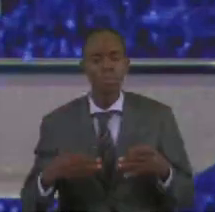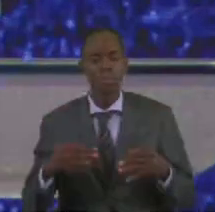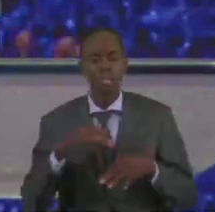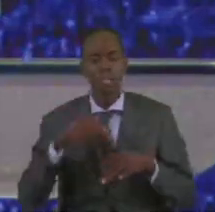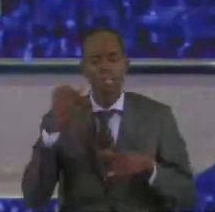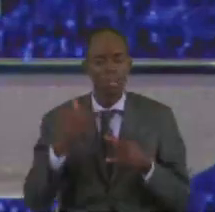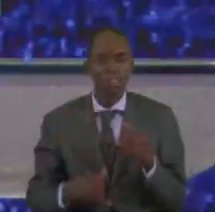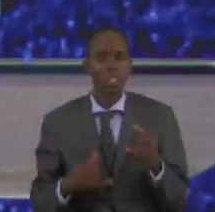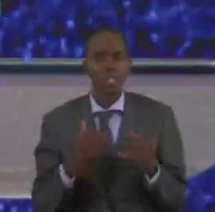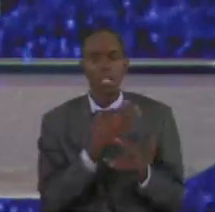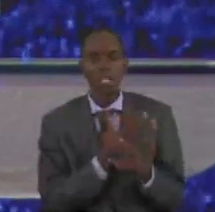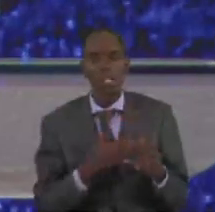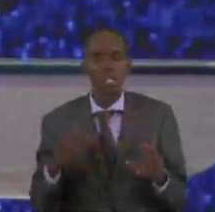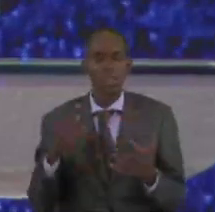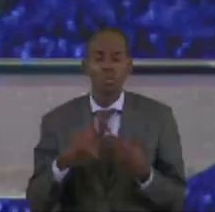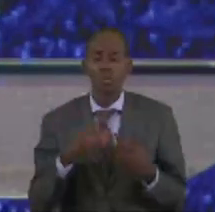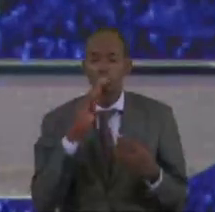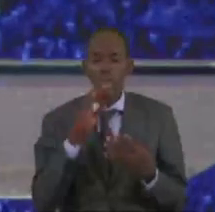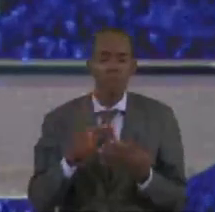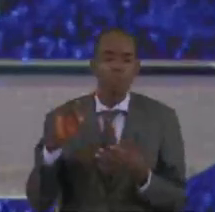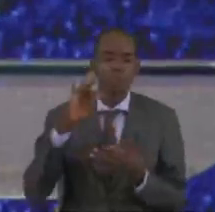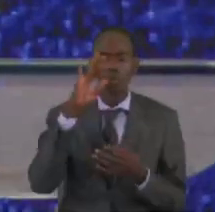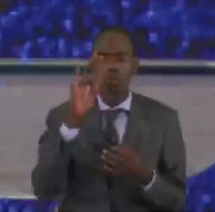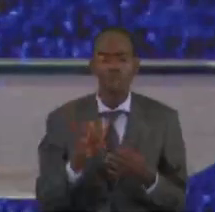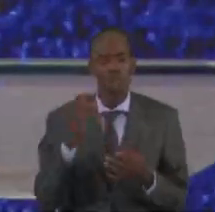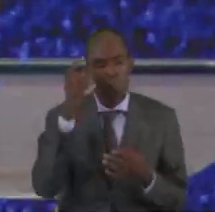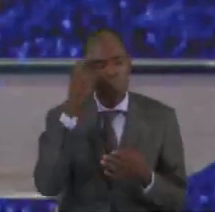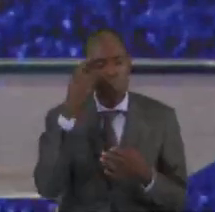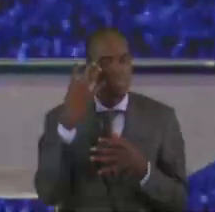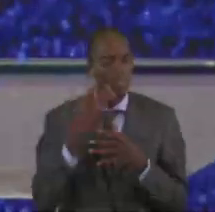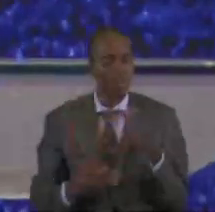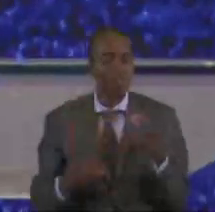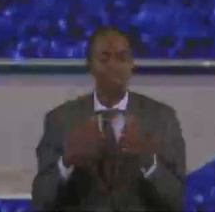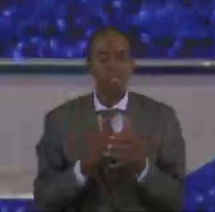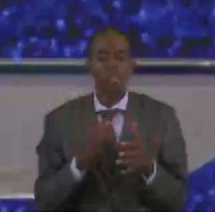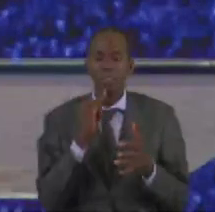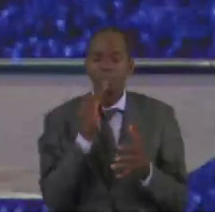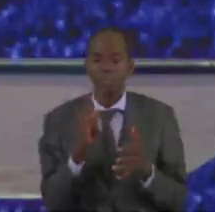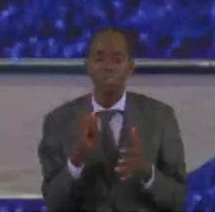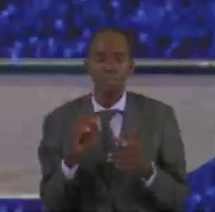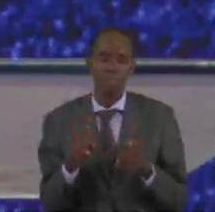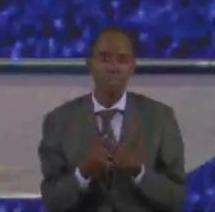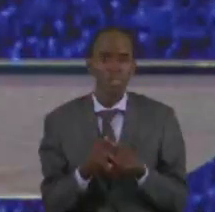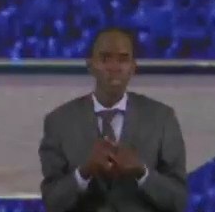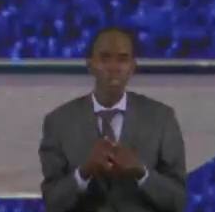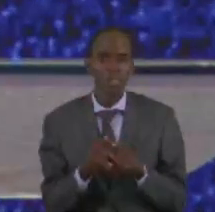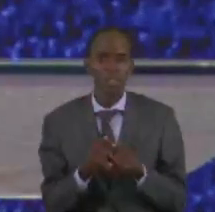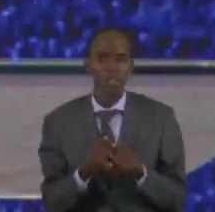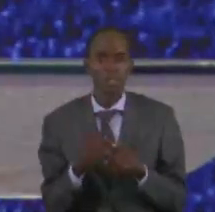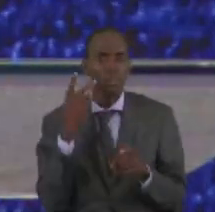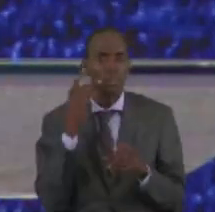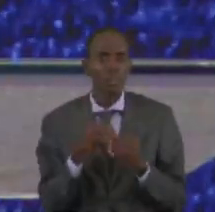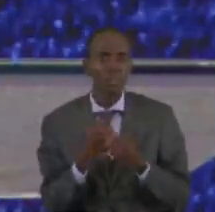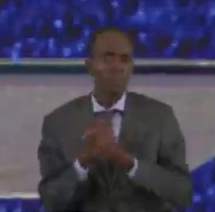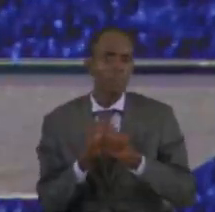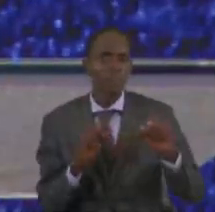éternel, tandis que l'affection de l'esprit, c'est la vie et la paix. Verset